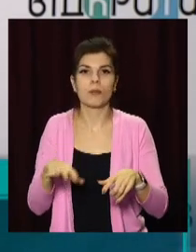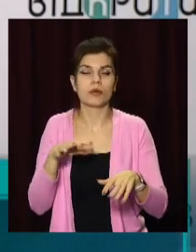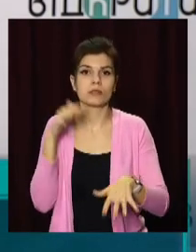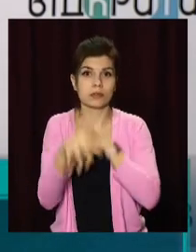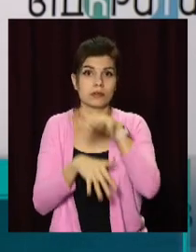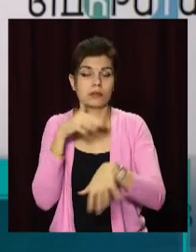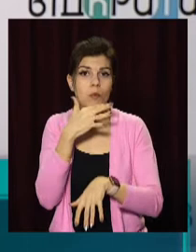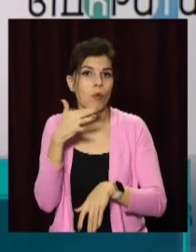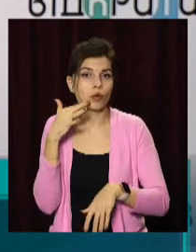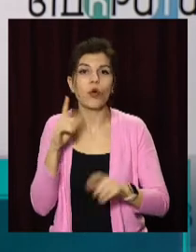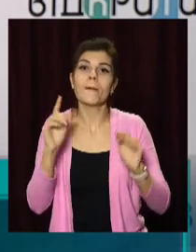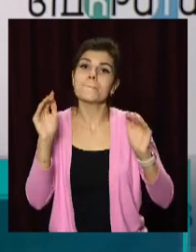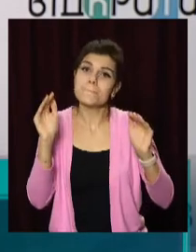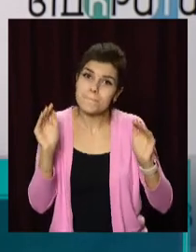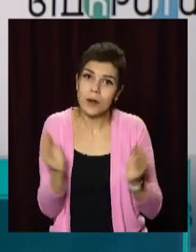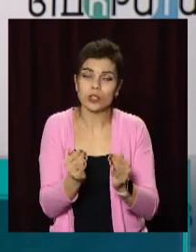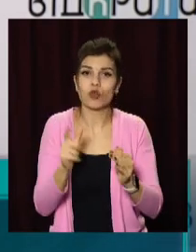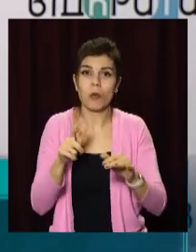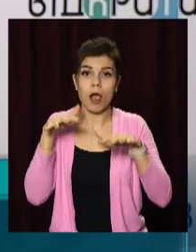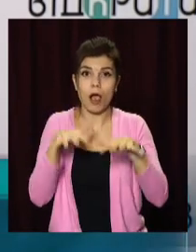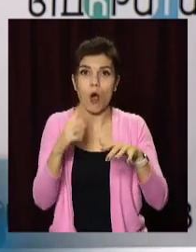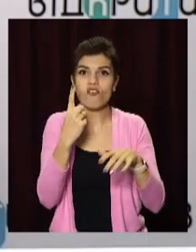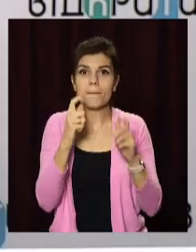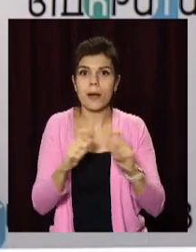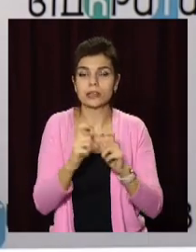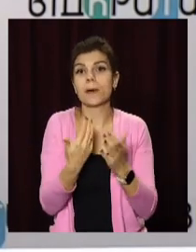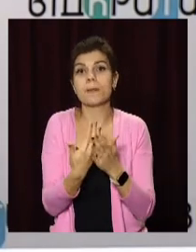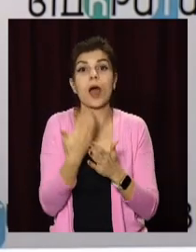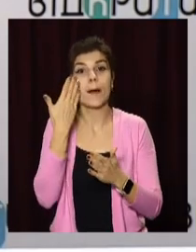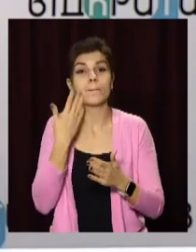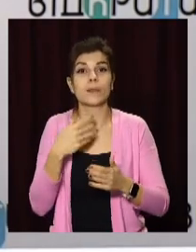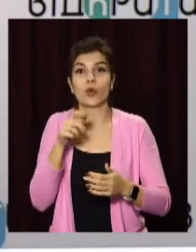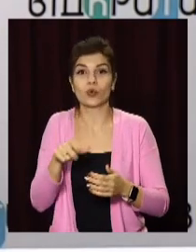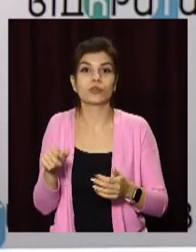уникнути меншого великого скупчення людей в одному магазині. Наприклад, коли ми могли